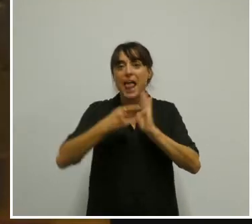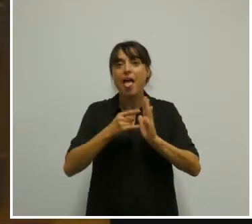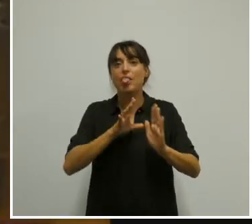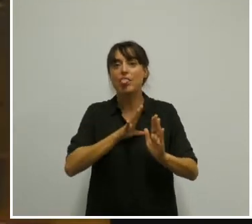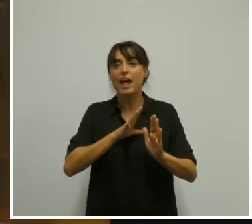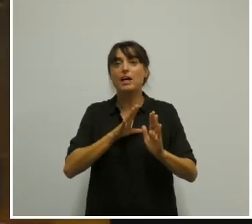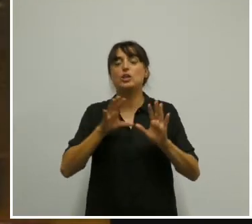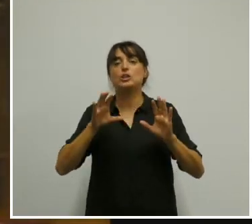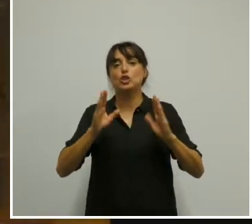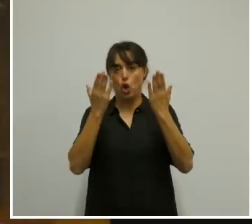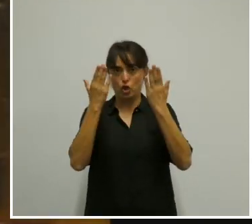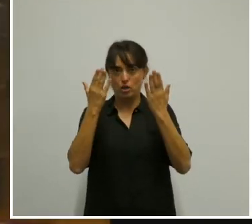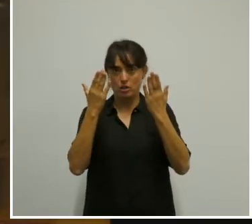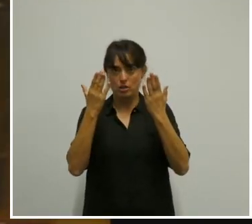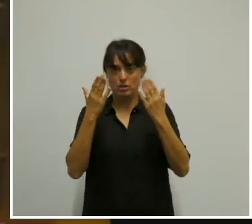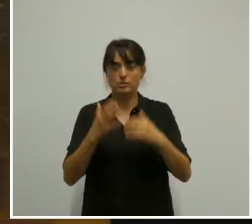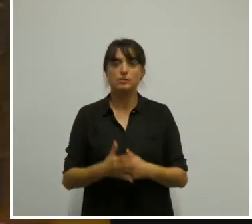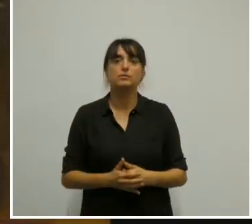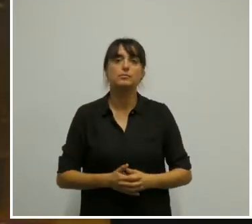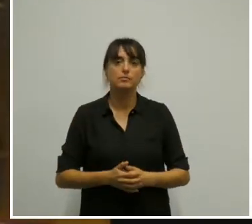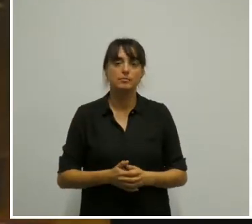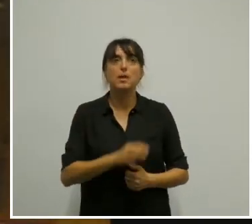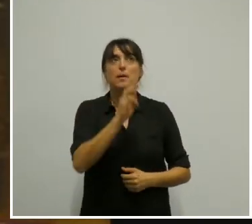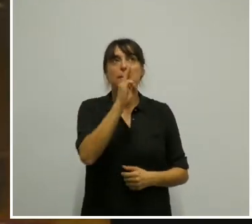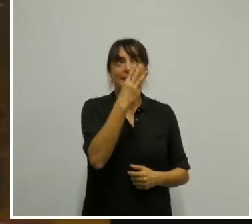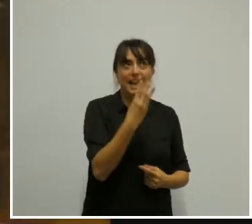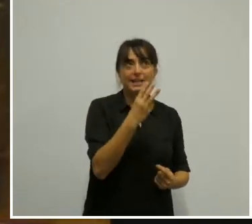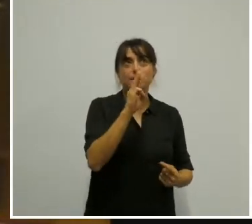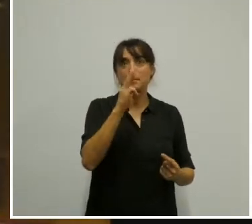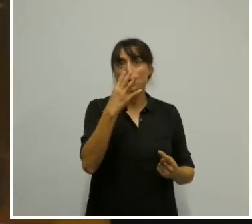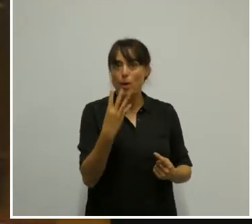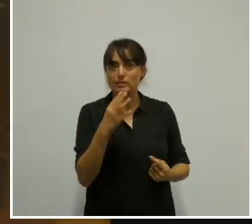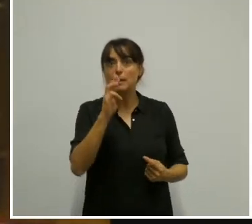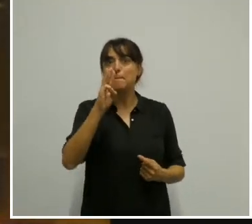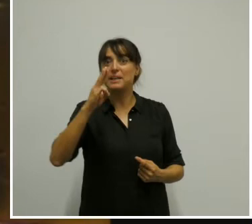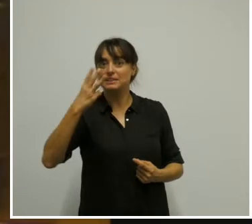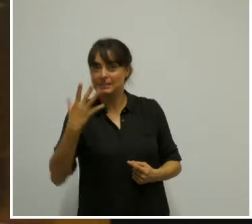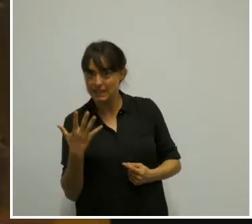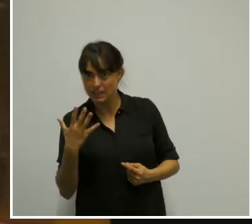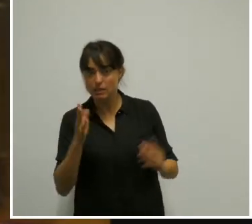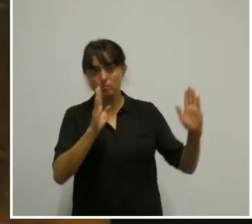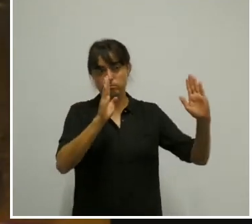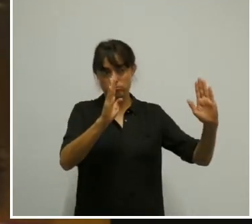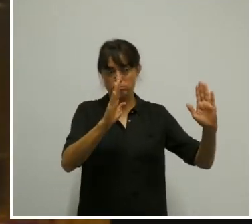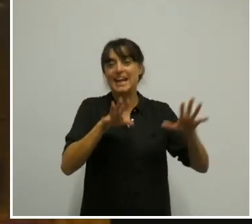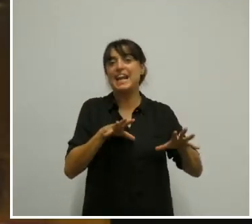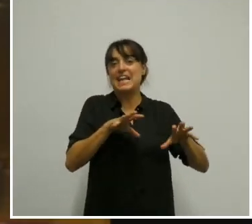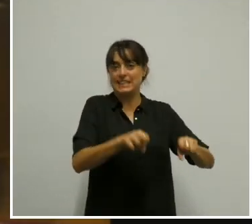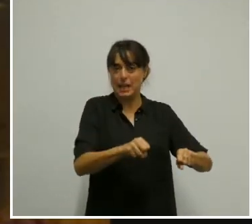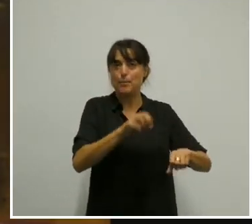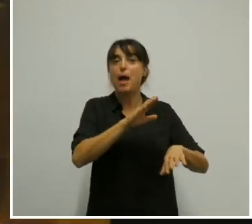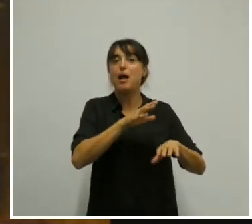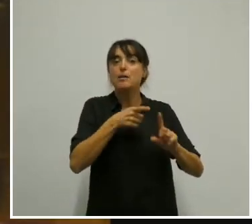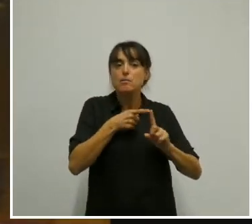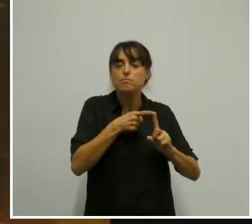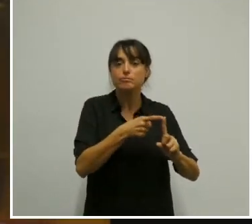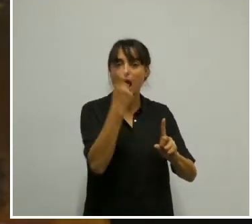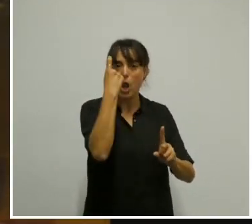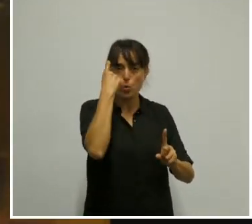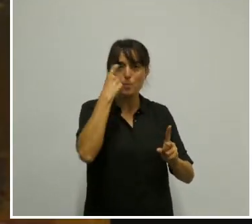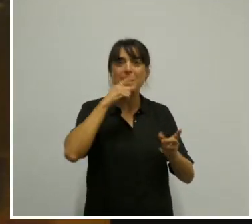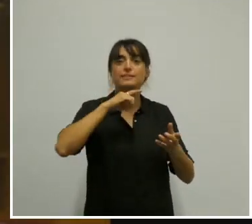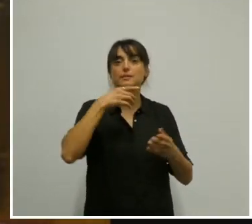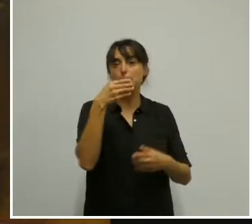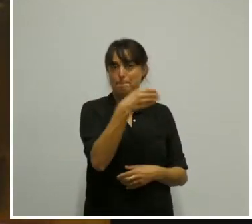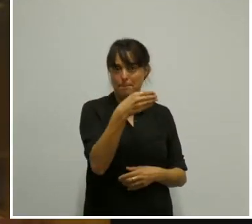hi ha pla de xoc, és a dir, P3, P4, P5. Si un alumne Bé, hi ha una vacant